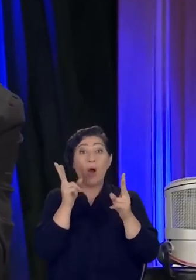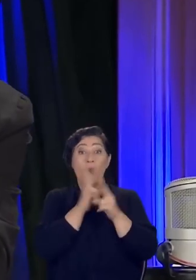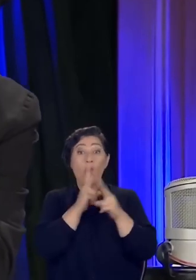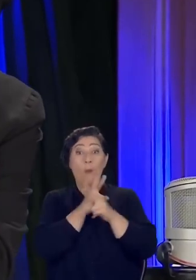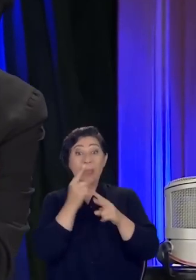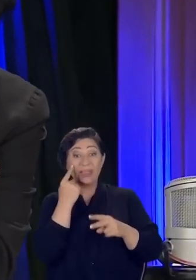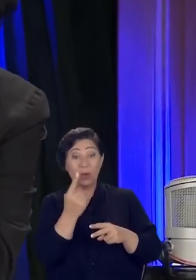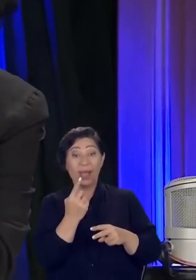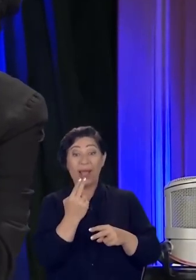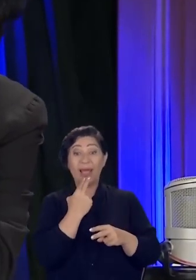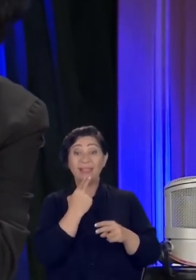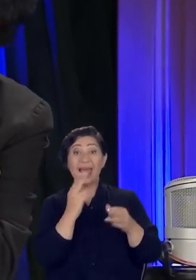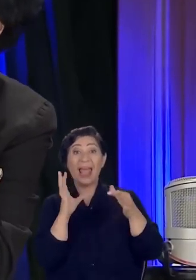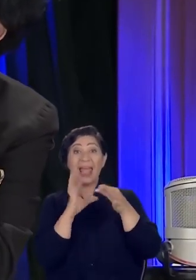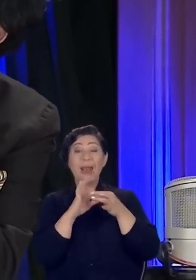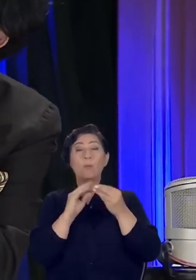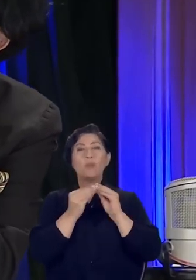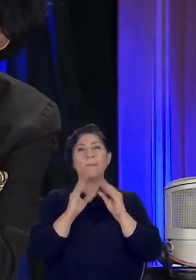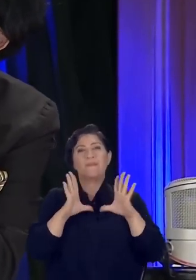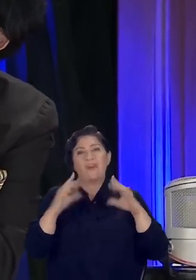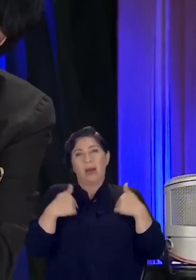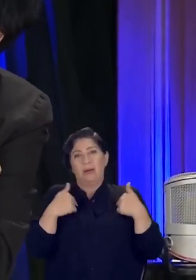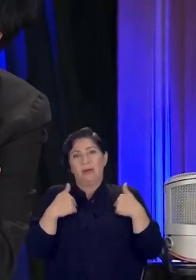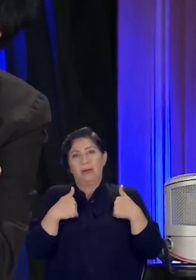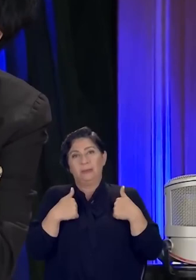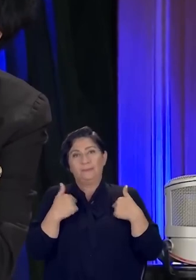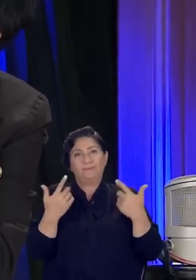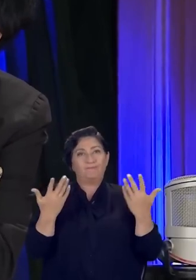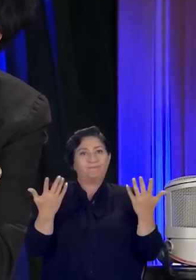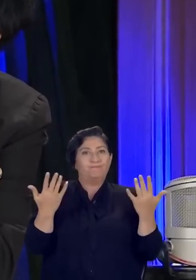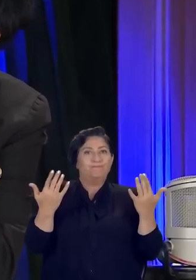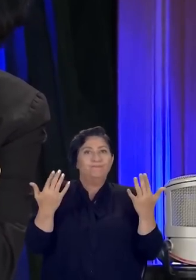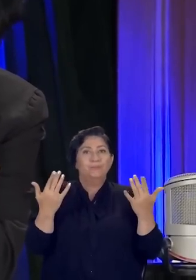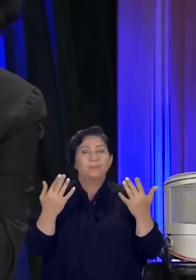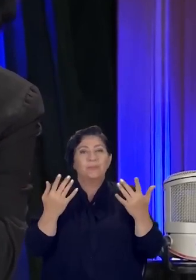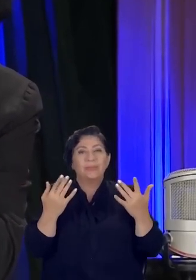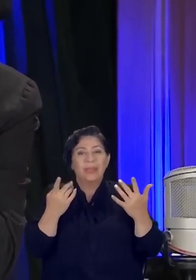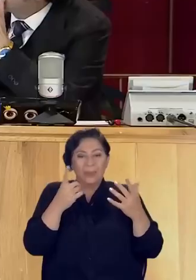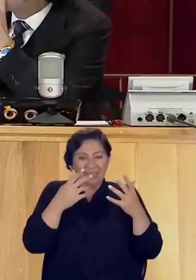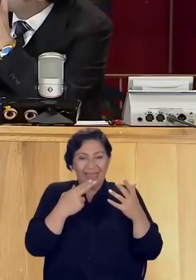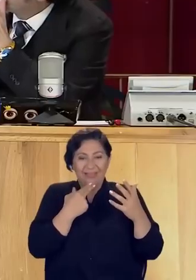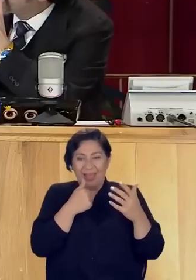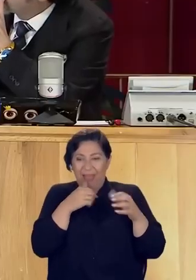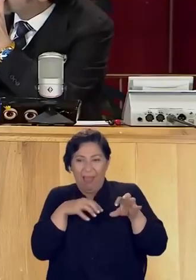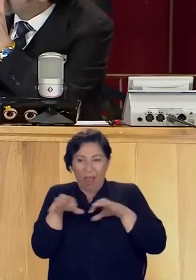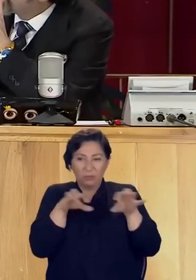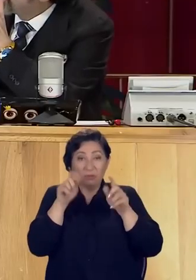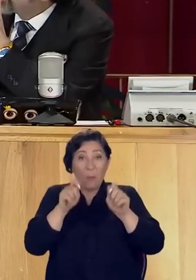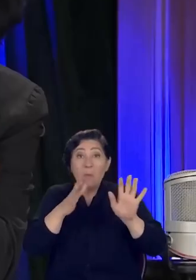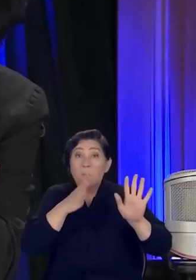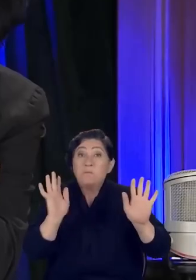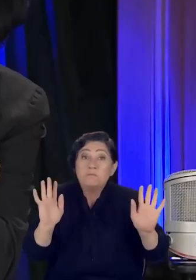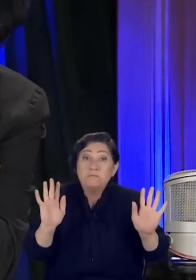komedide kadınlarla ilgili problemlerim var. Yani bir tür cinsel ayrımcılık mı yapıyorum bilmiyorum